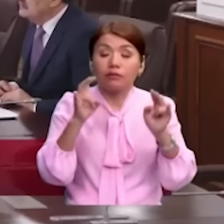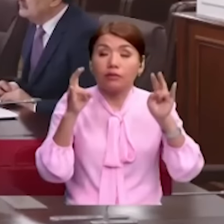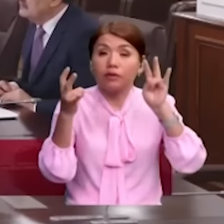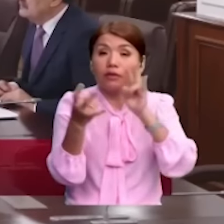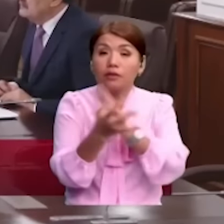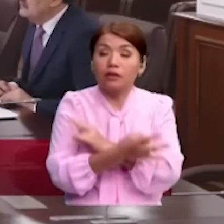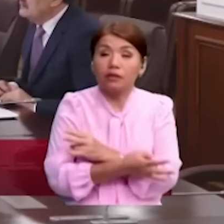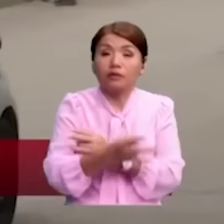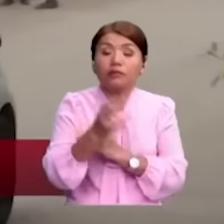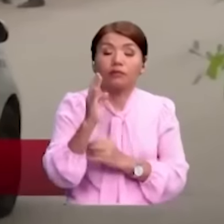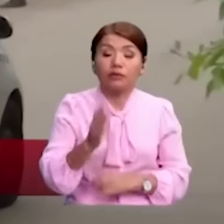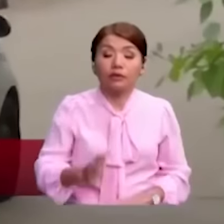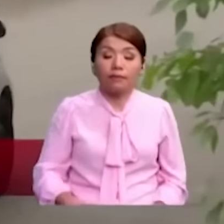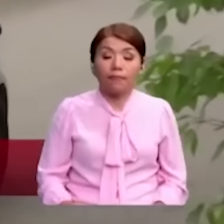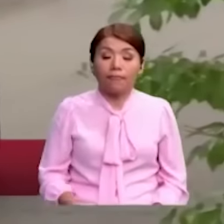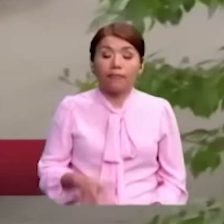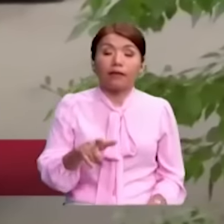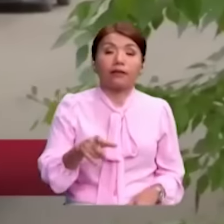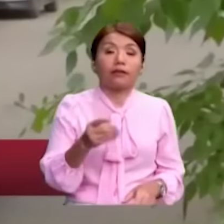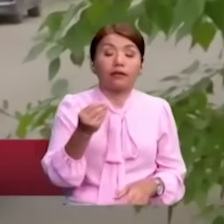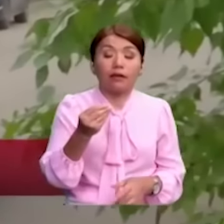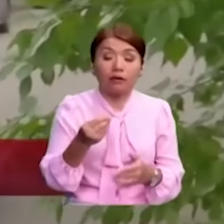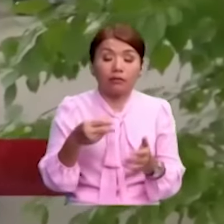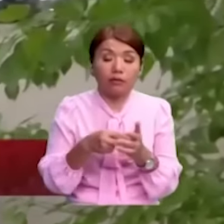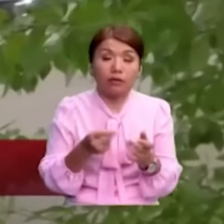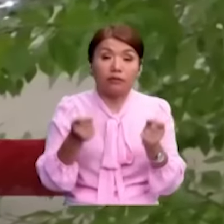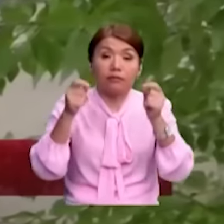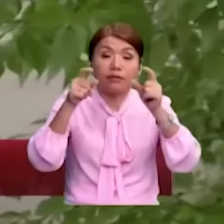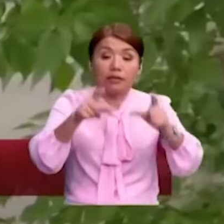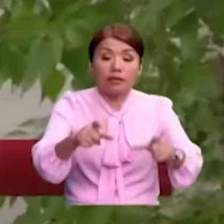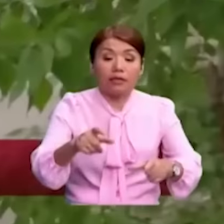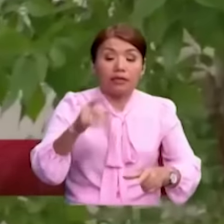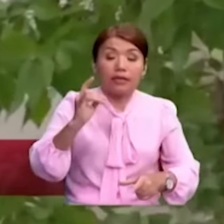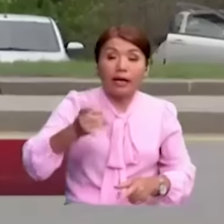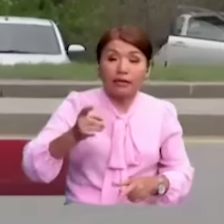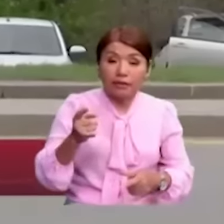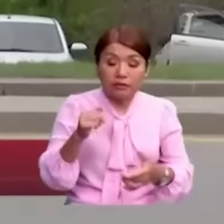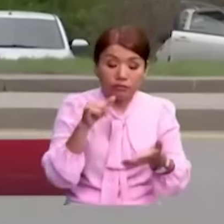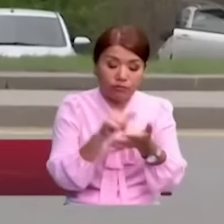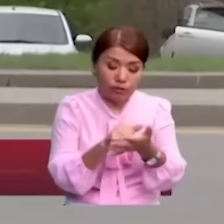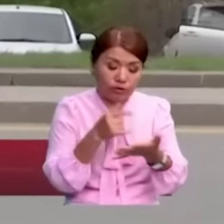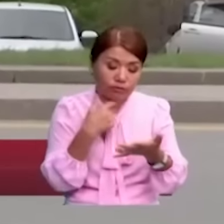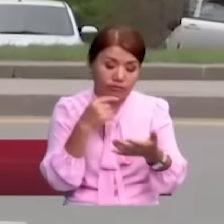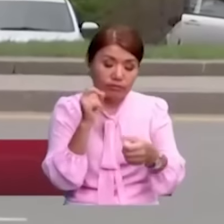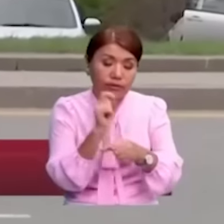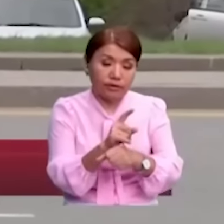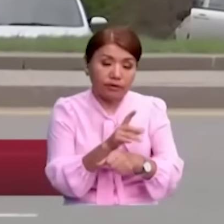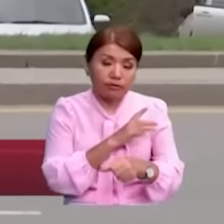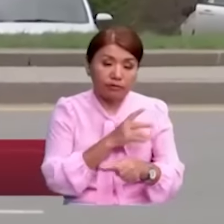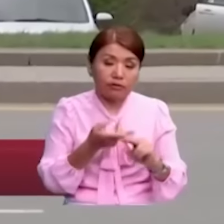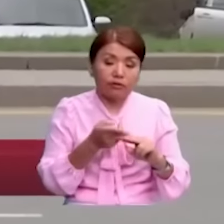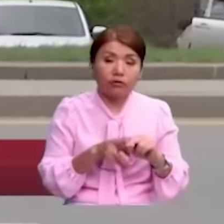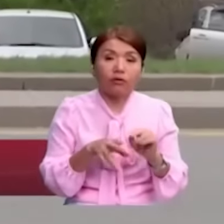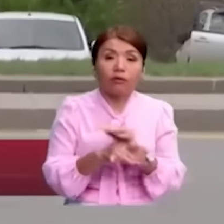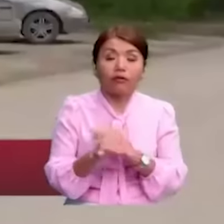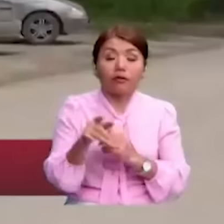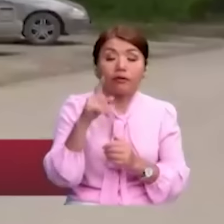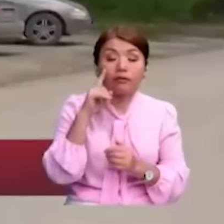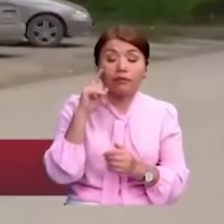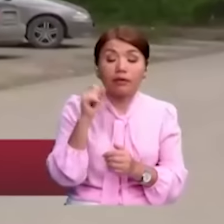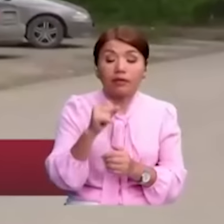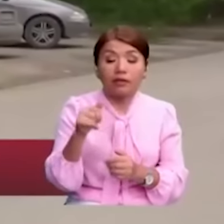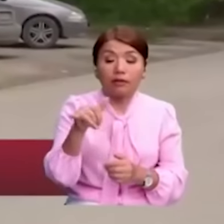болып қала береді. Жол ақыны бірнеше есе қымбат шықпасын десеңіз, таксиді қосымша арқылы шақыру керек. Ал онымен жұмыс істейтін таксистер байқауымша